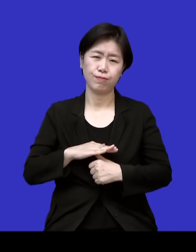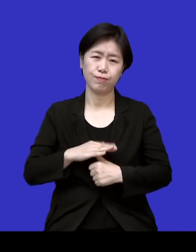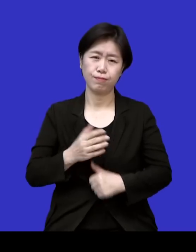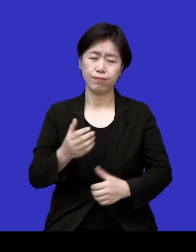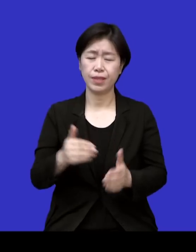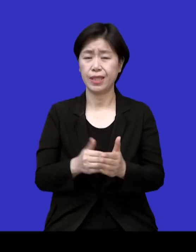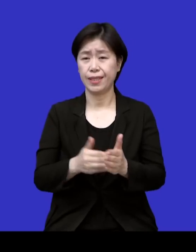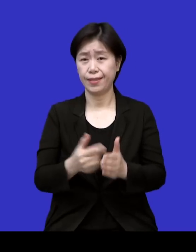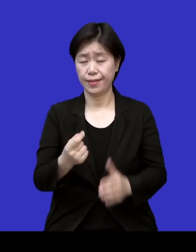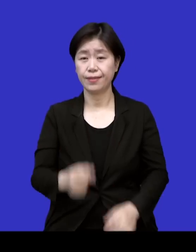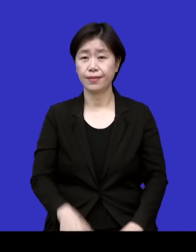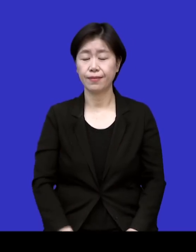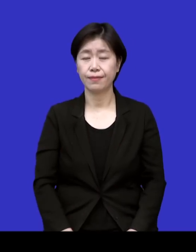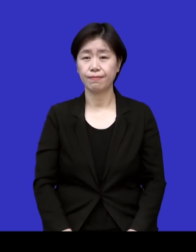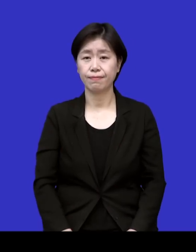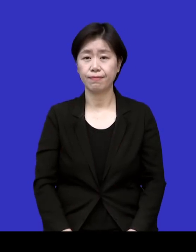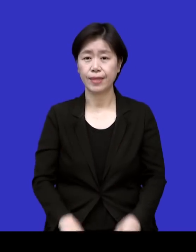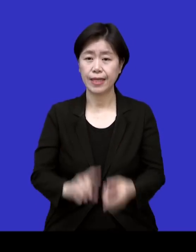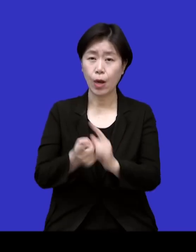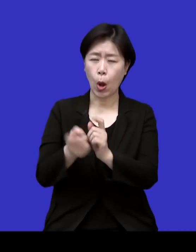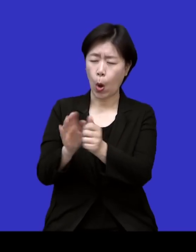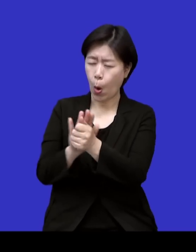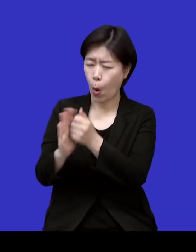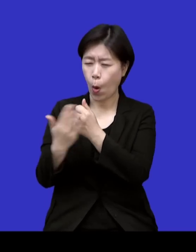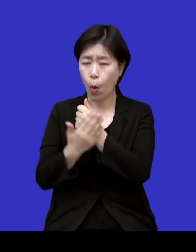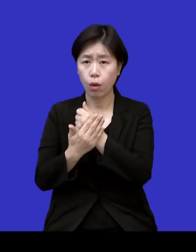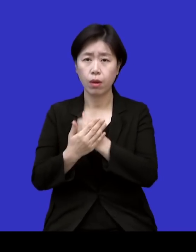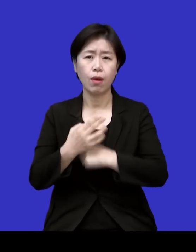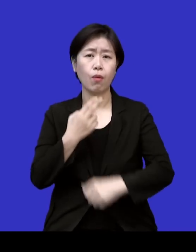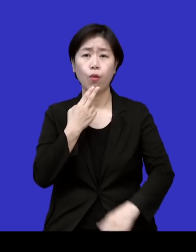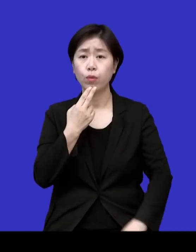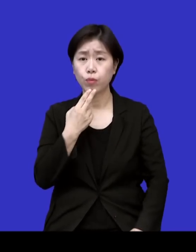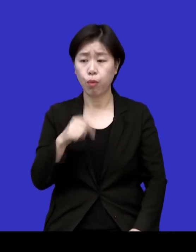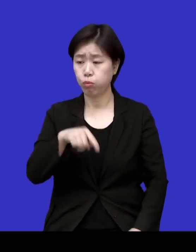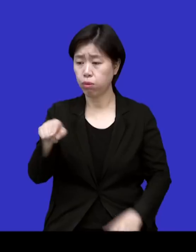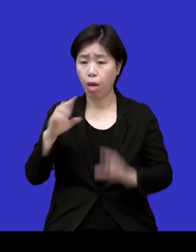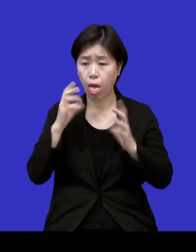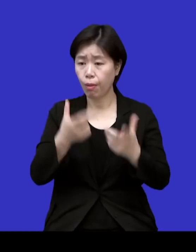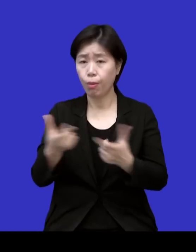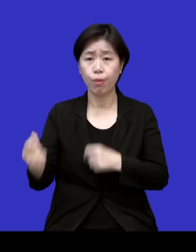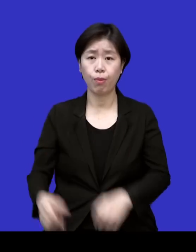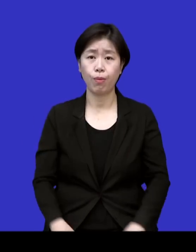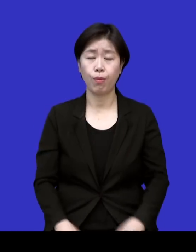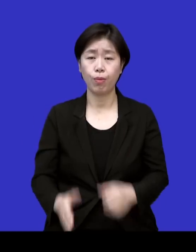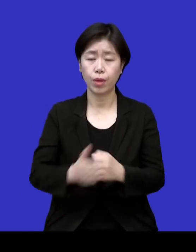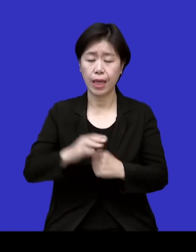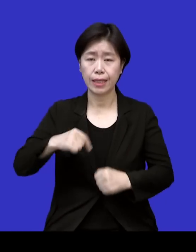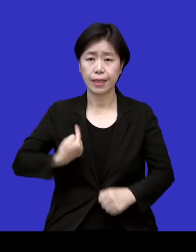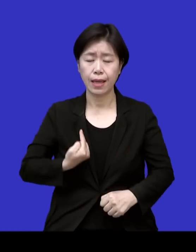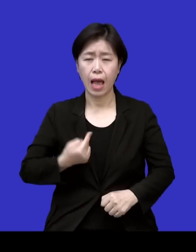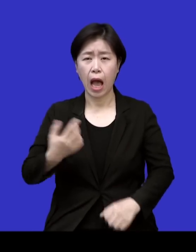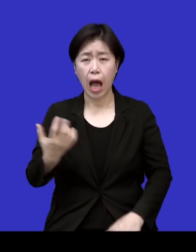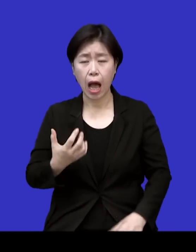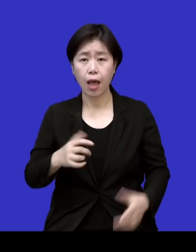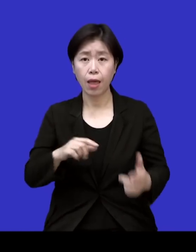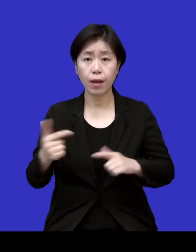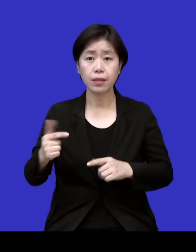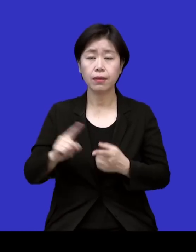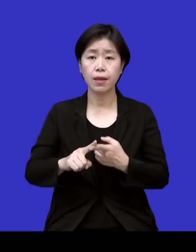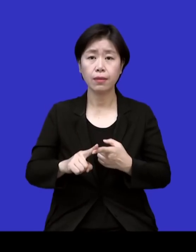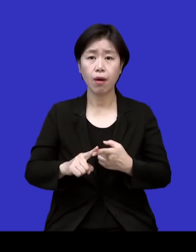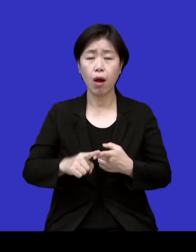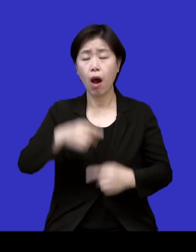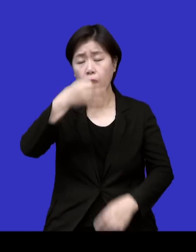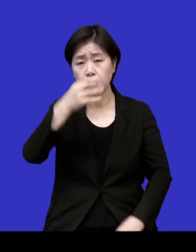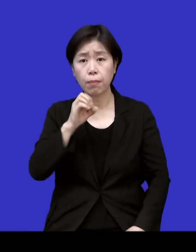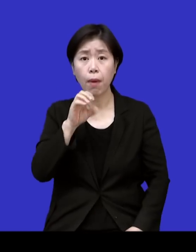그냥 멍하니 각자 그냥 그 하루를 그냥 살아내는 거예요. 뭐가 힘들다 이렇게 말로